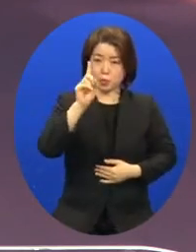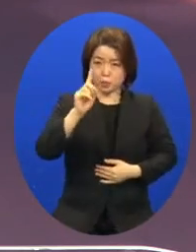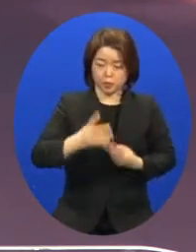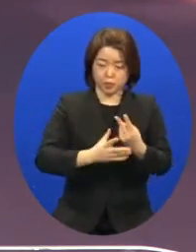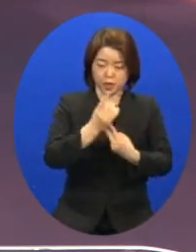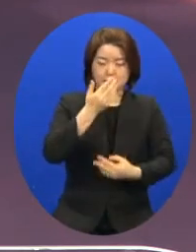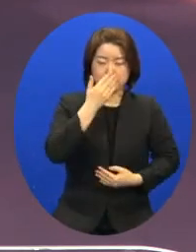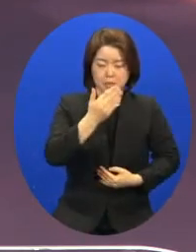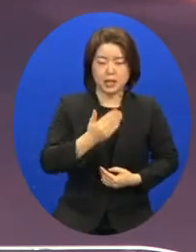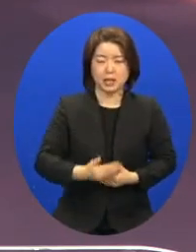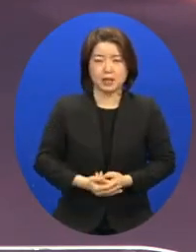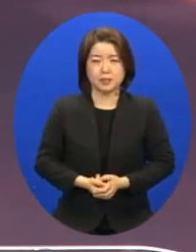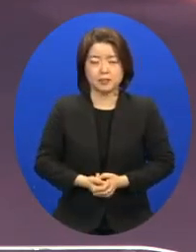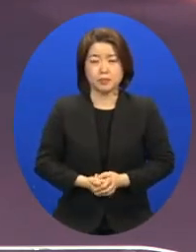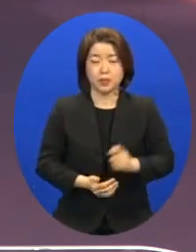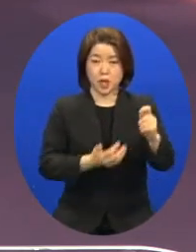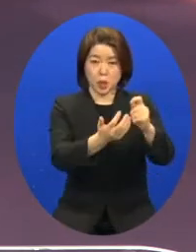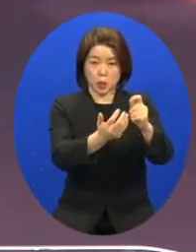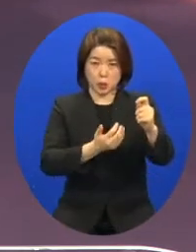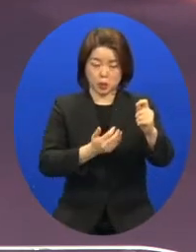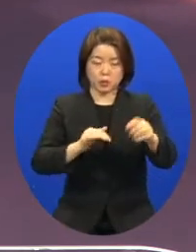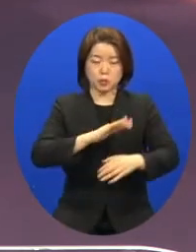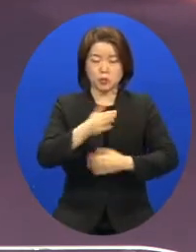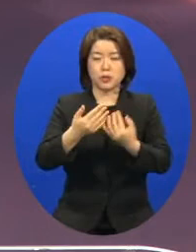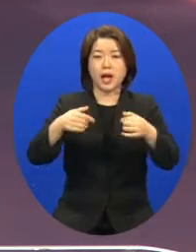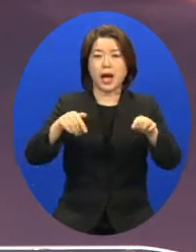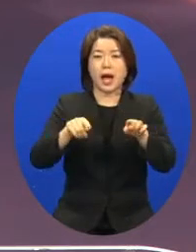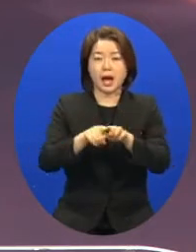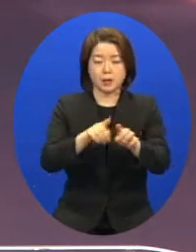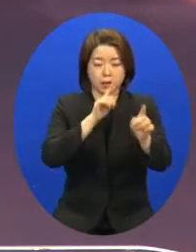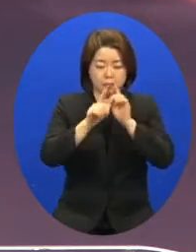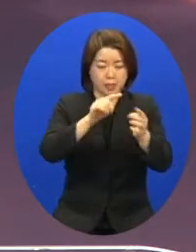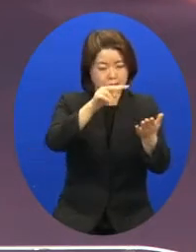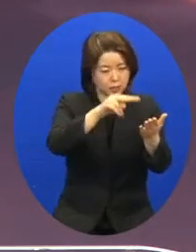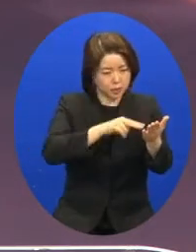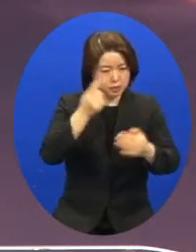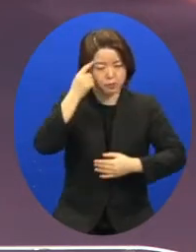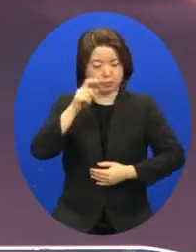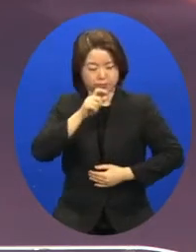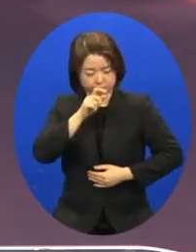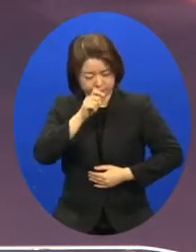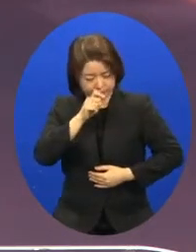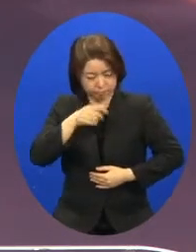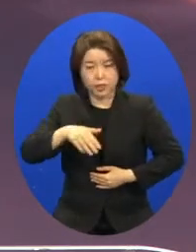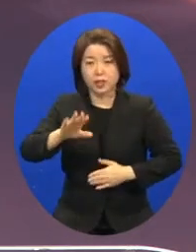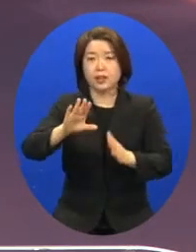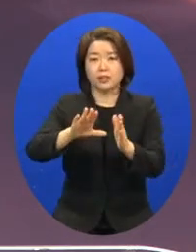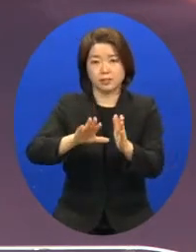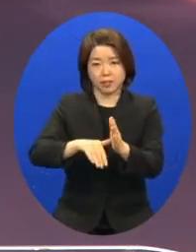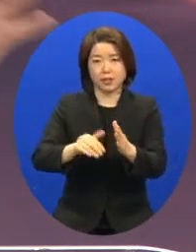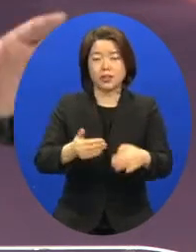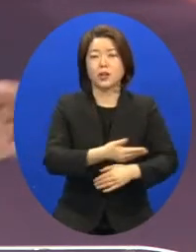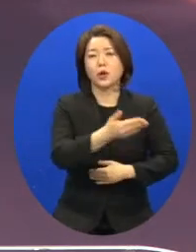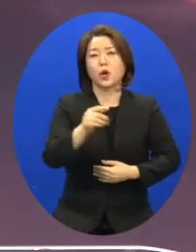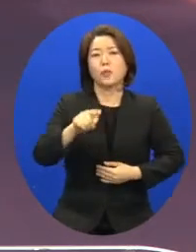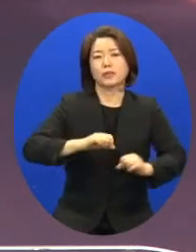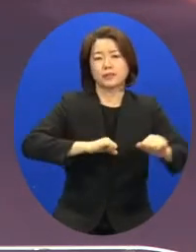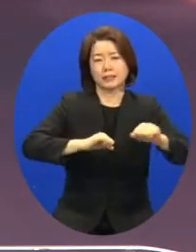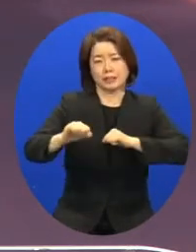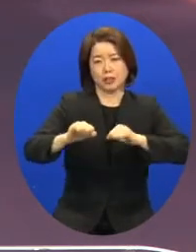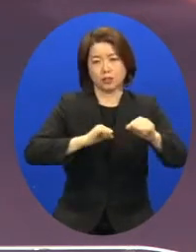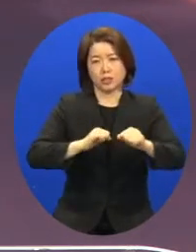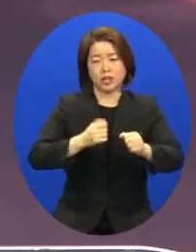됩니다. 고린도전서를 우리가 같이 말씀을 읽고 묵상해 가면서 여러분들은 그 역사를